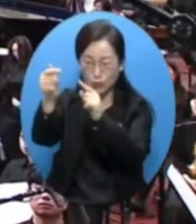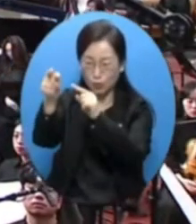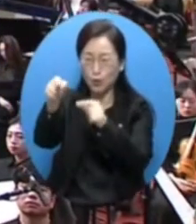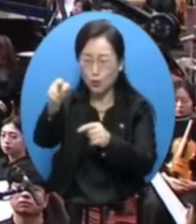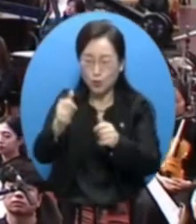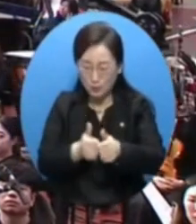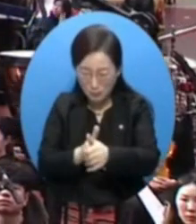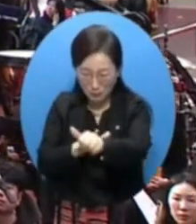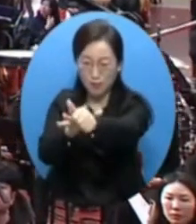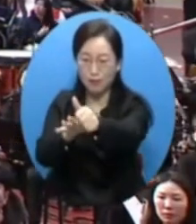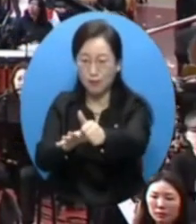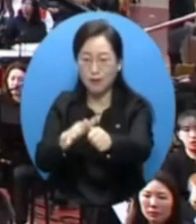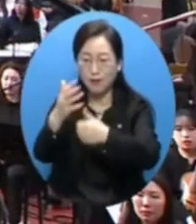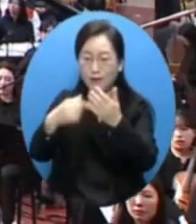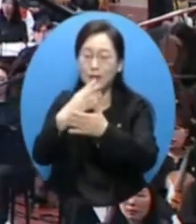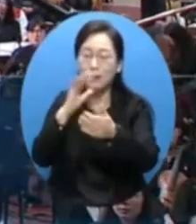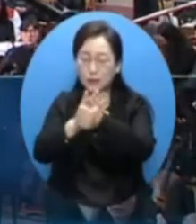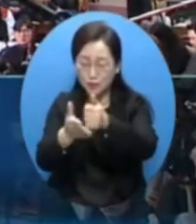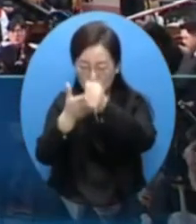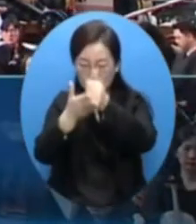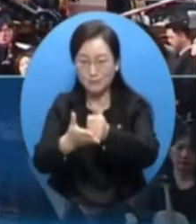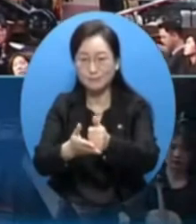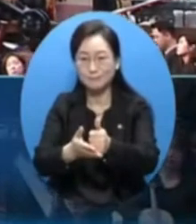하나님만 섬기겠습니다